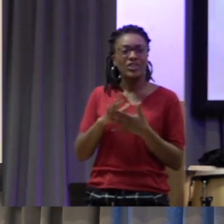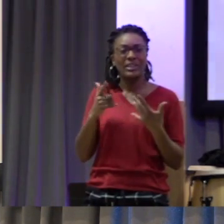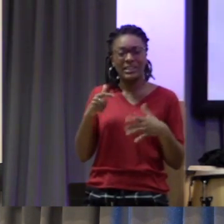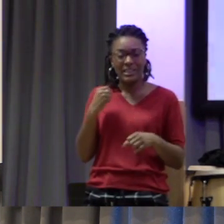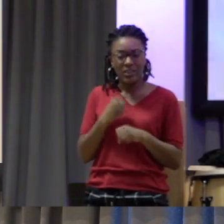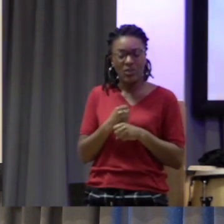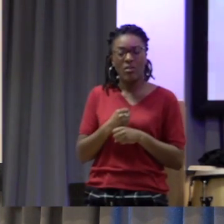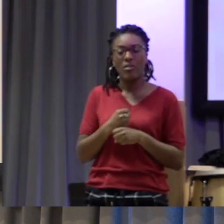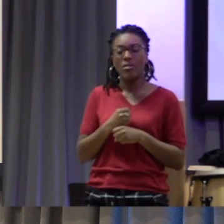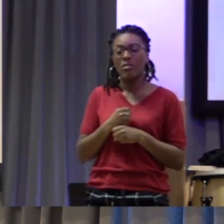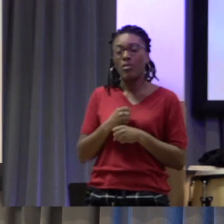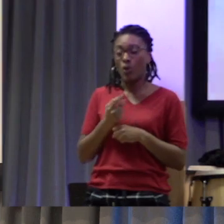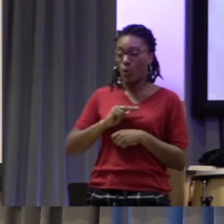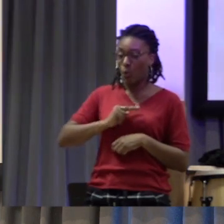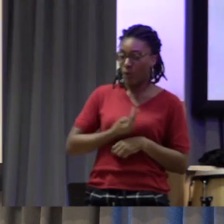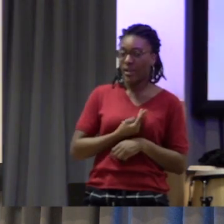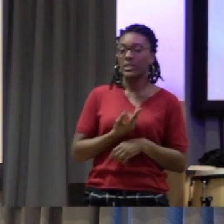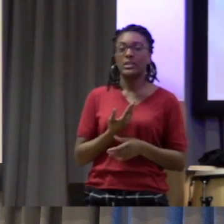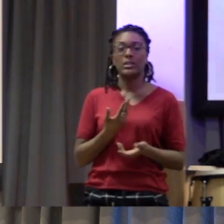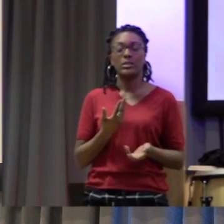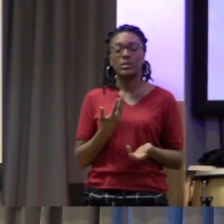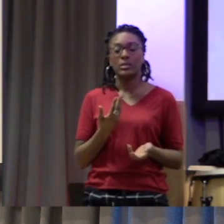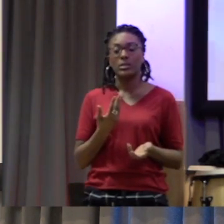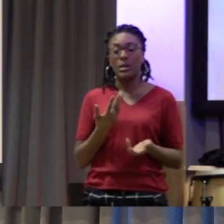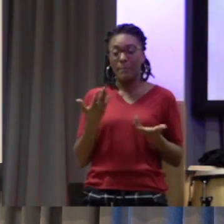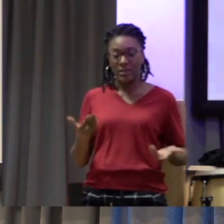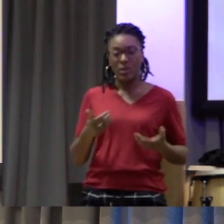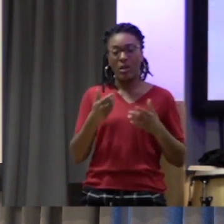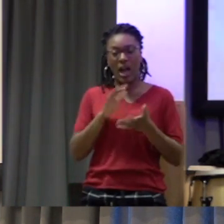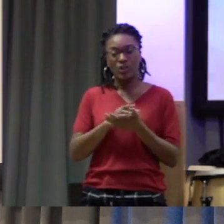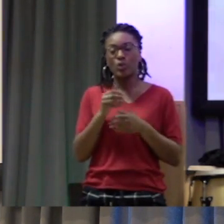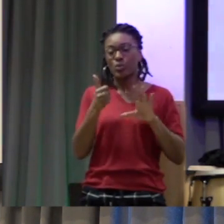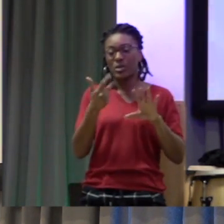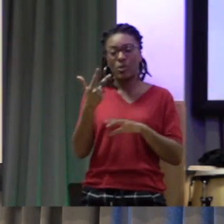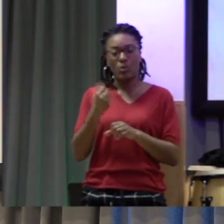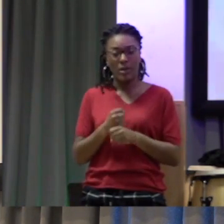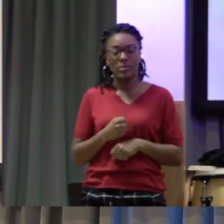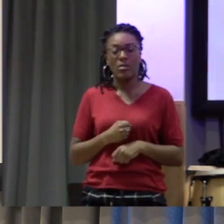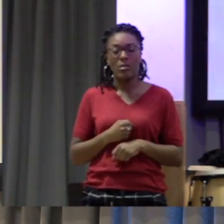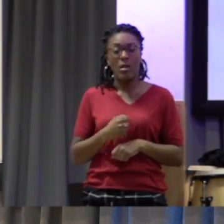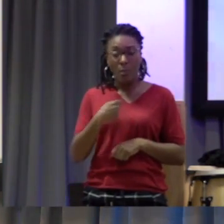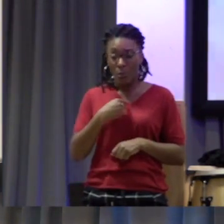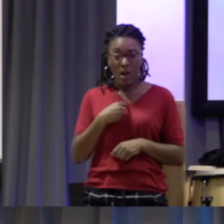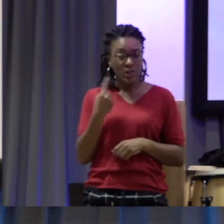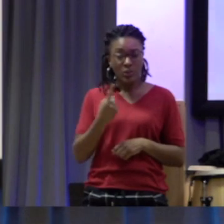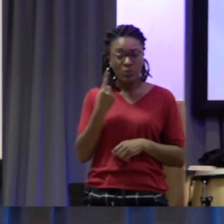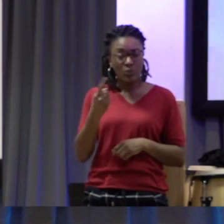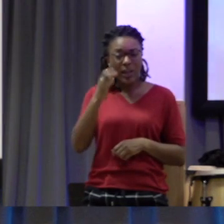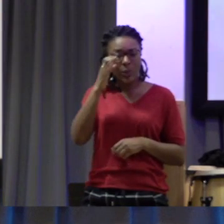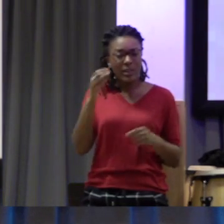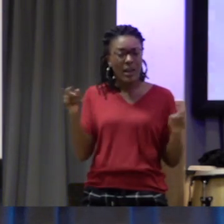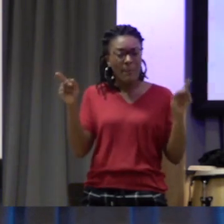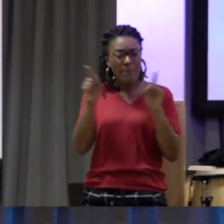63, j'ai toujours écouté l'évangile, c'est ce même évangile que j'écoute. Ce n'est pas le cas chez vous? Est-ce que